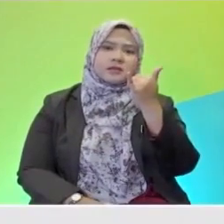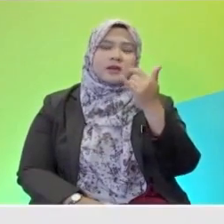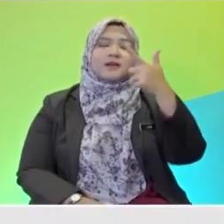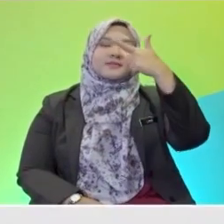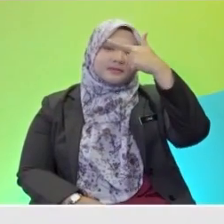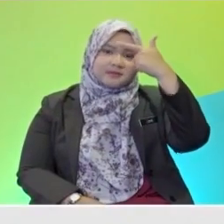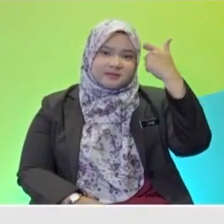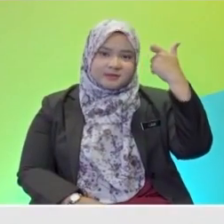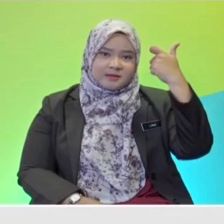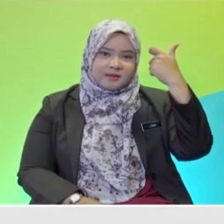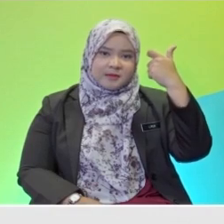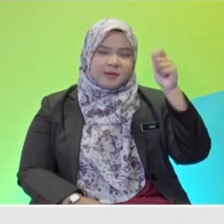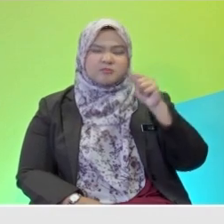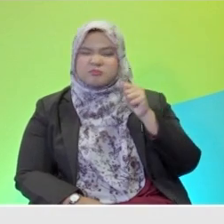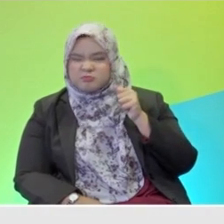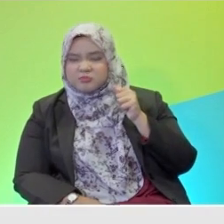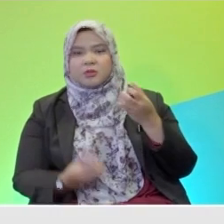cahaya matahari